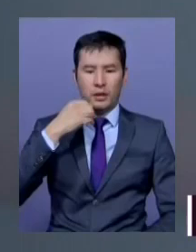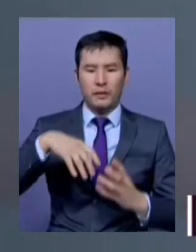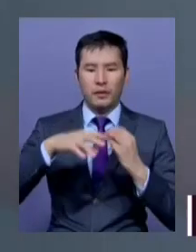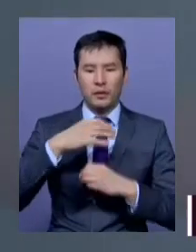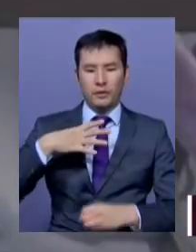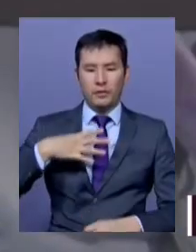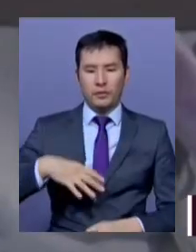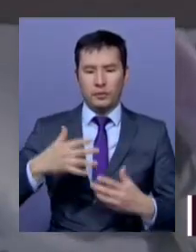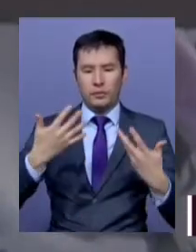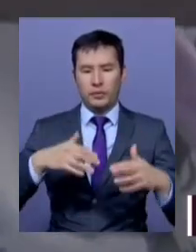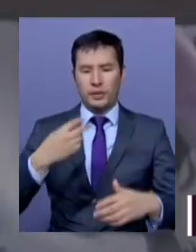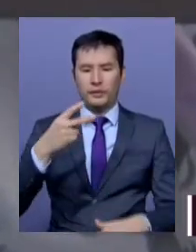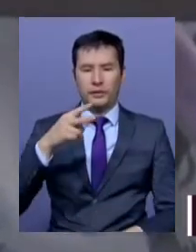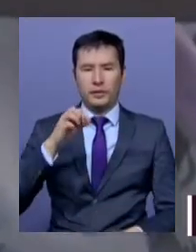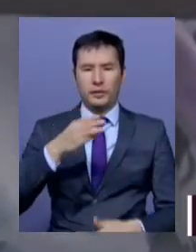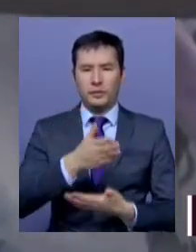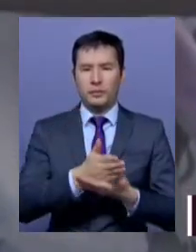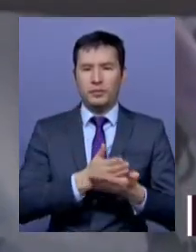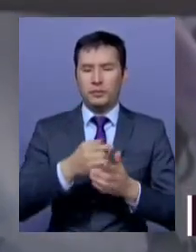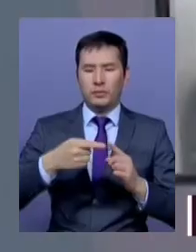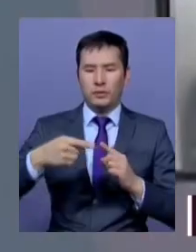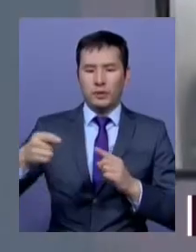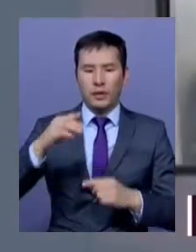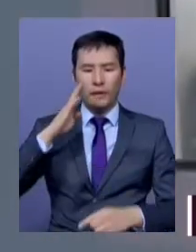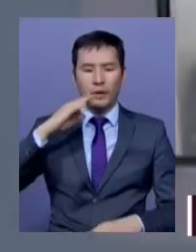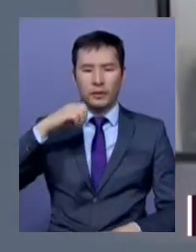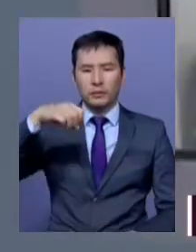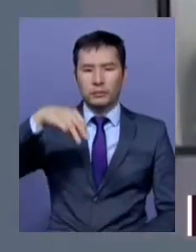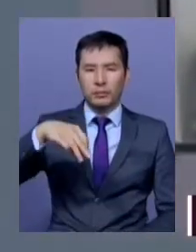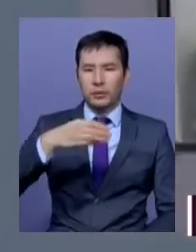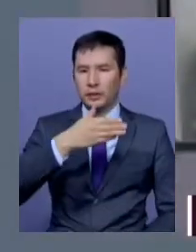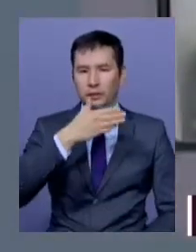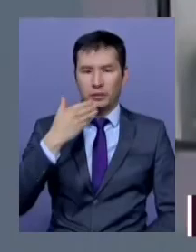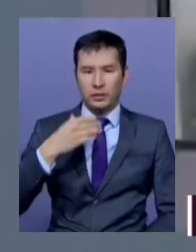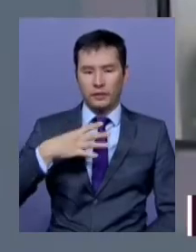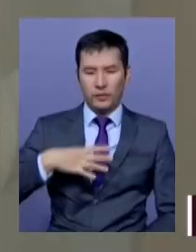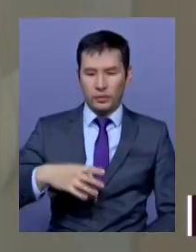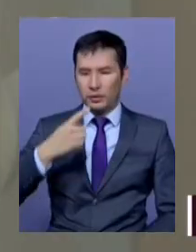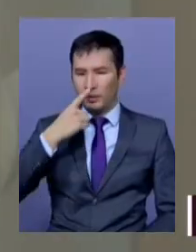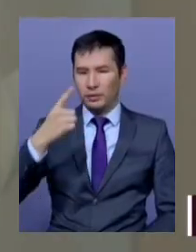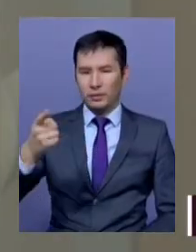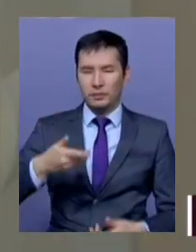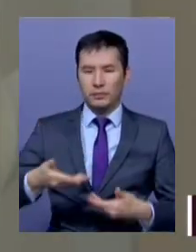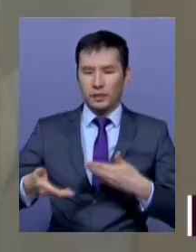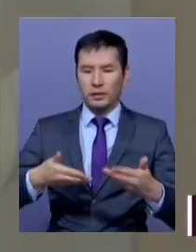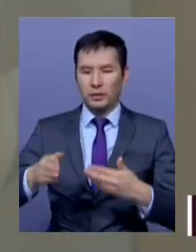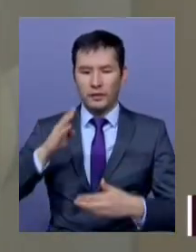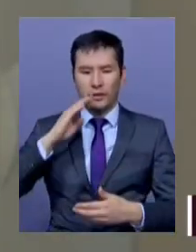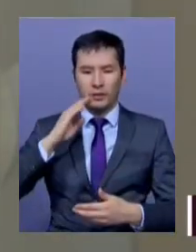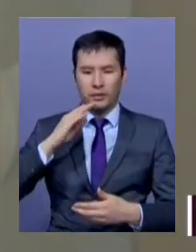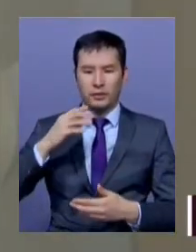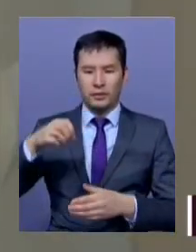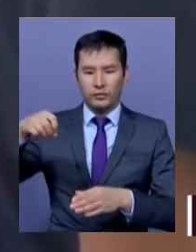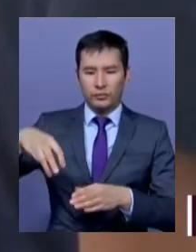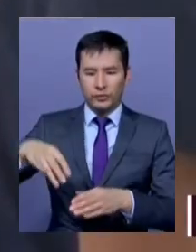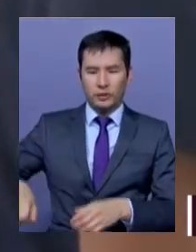Қазақстан мектептерінде COVID-19-ға шалдыққан балалардың жағдайы туралы ақпарат берді. Айта кетейік, солтүстік Қазақстан облысының мектептерінде